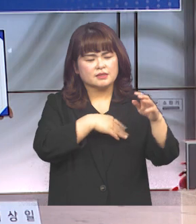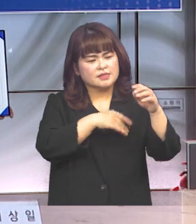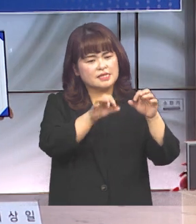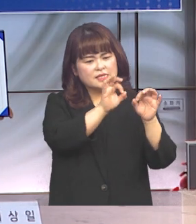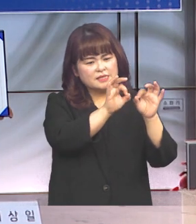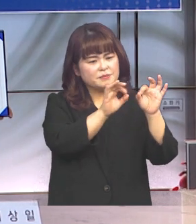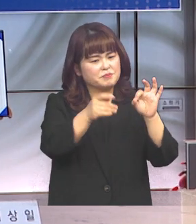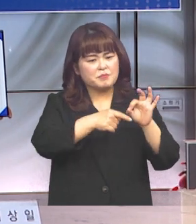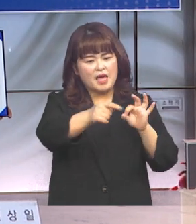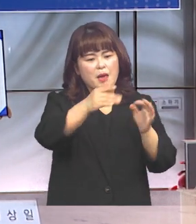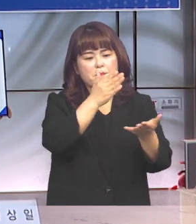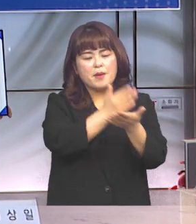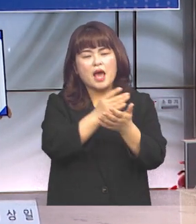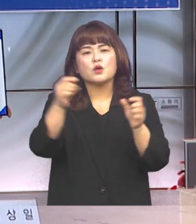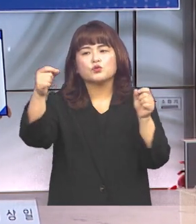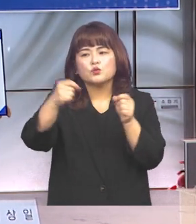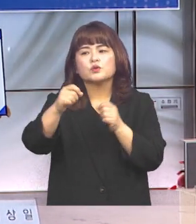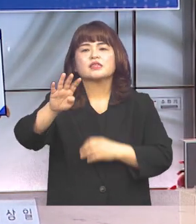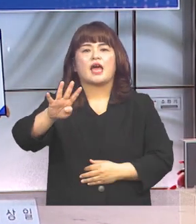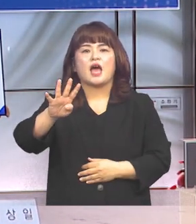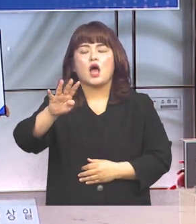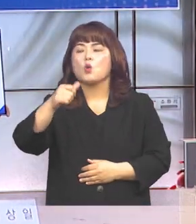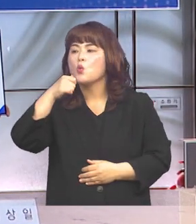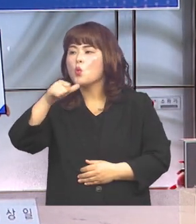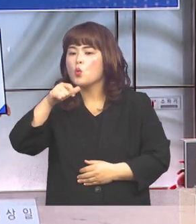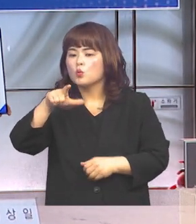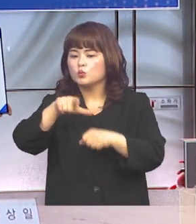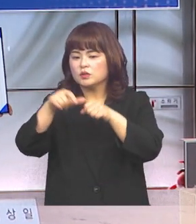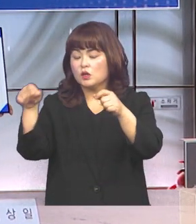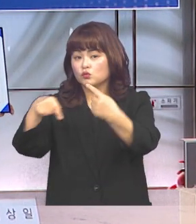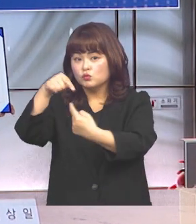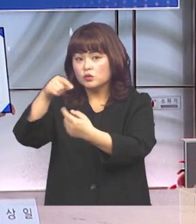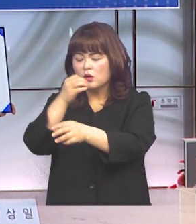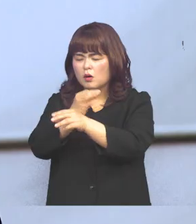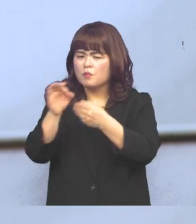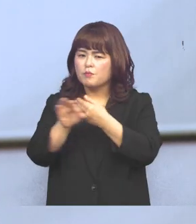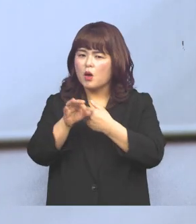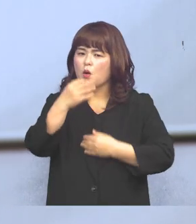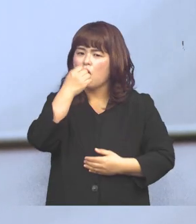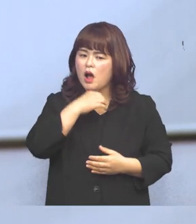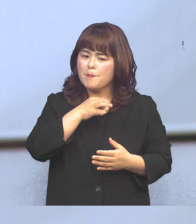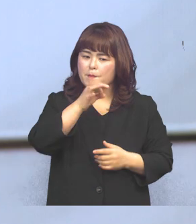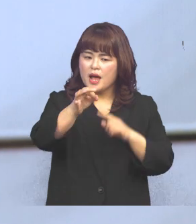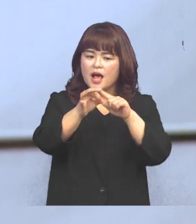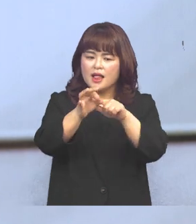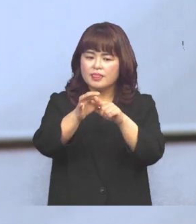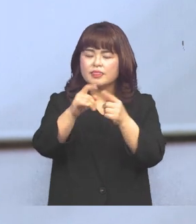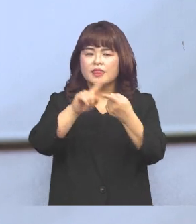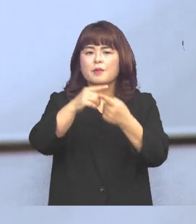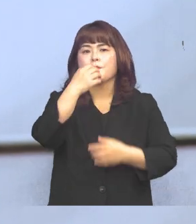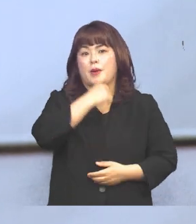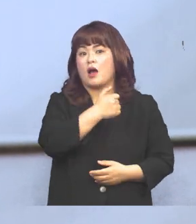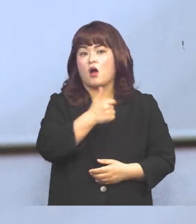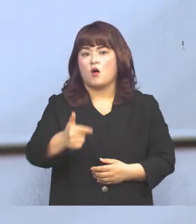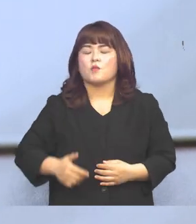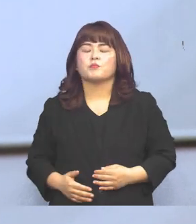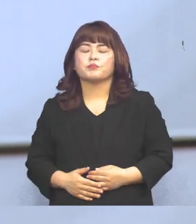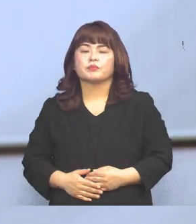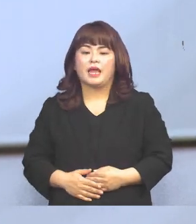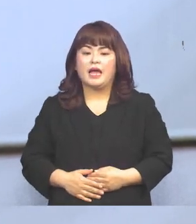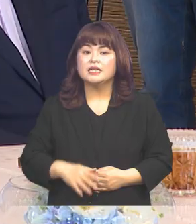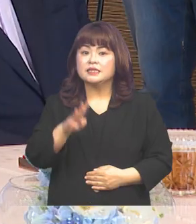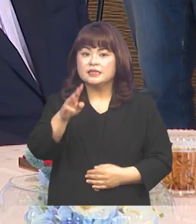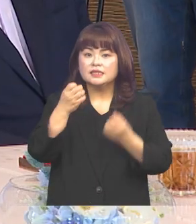4량 정도의 전철을 5분 간격으로 운행하면 비용 대비 효과가 가장 큰 것으로 나타났다고 밝혔습니다.